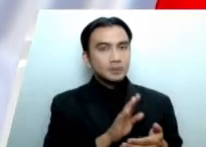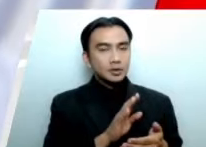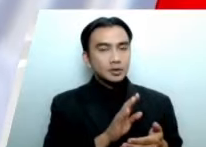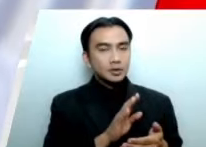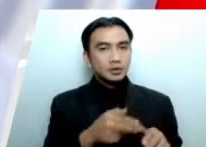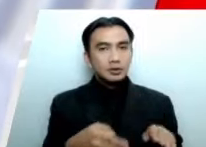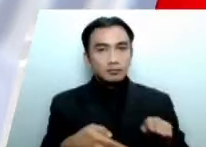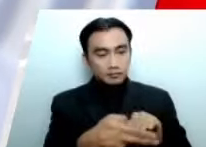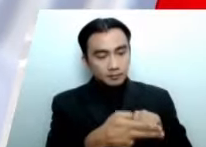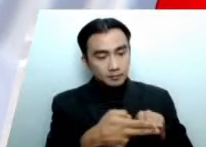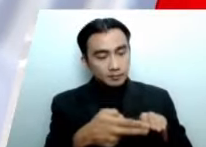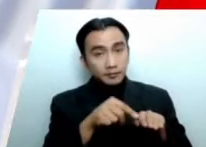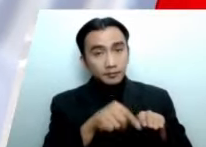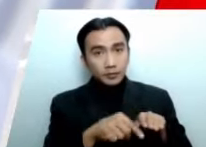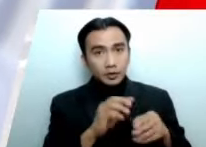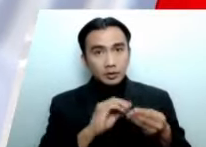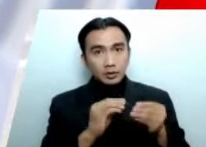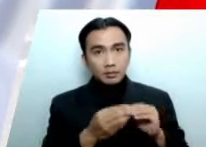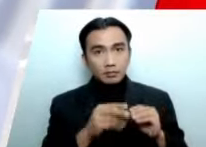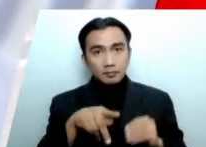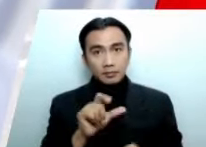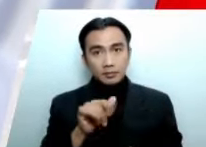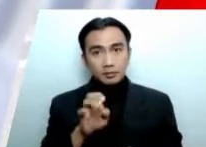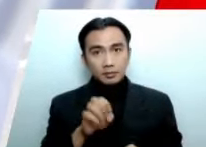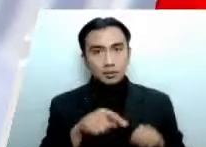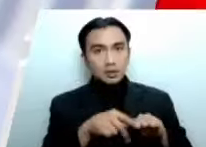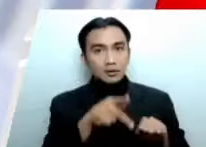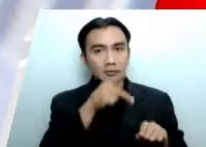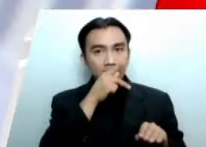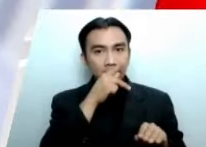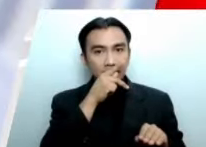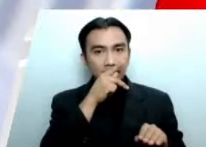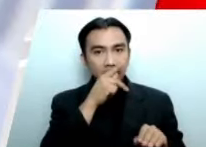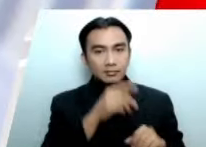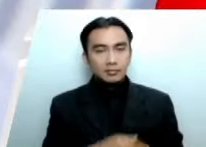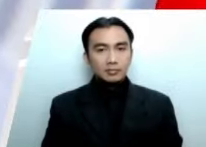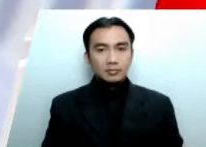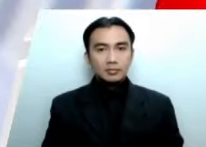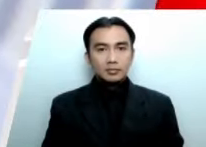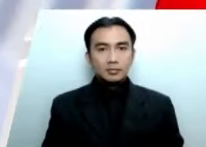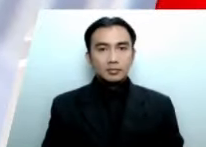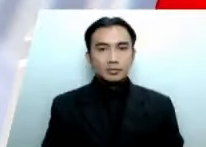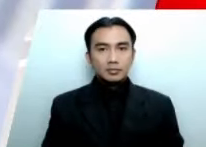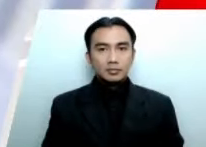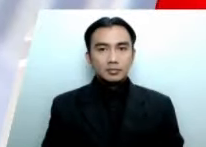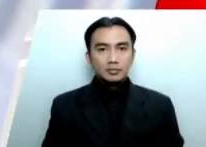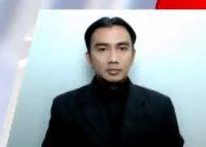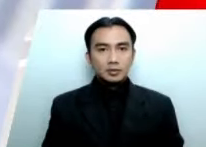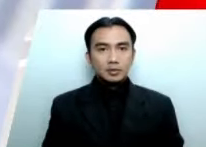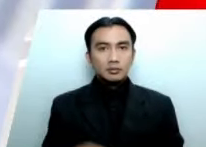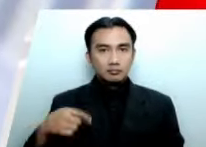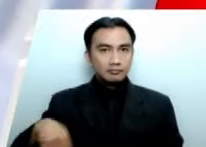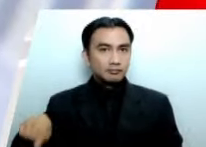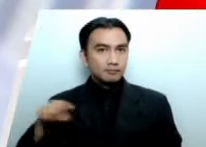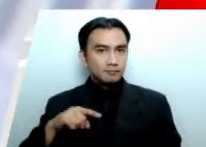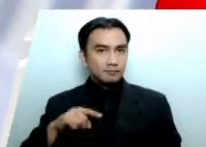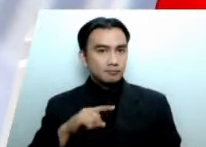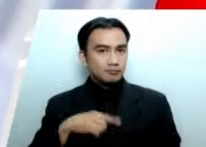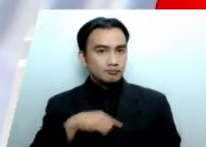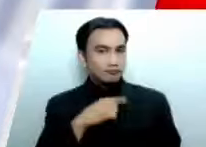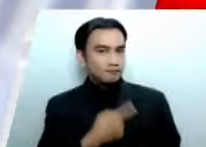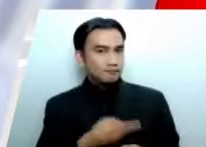medyo private. Hindi na nag-give chase yung ating mga kasamahan dahil nga baka may endanger